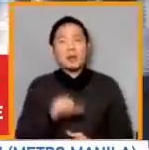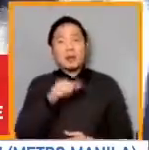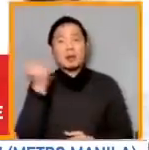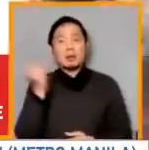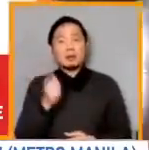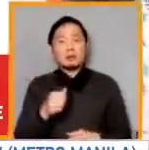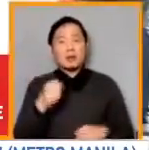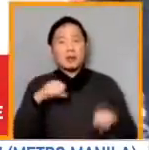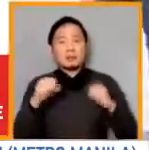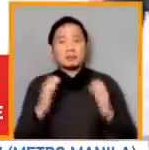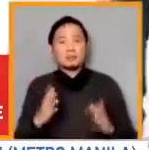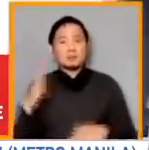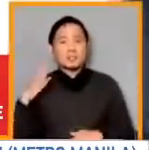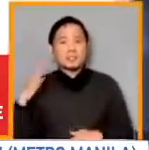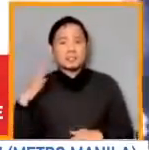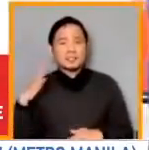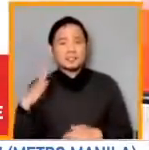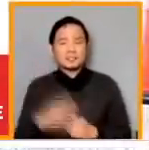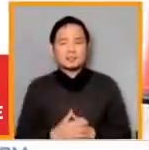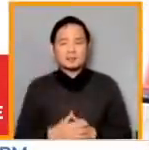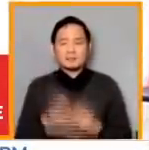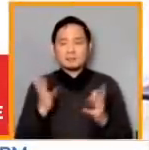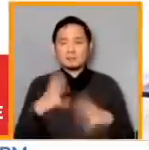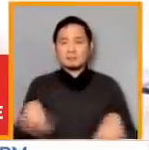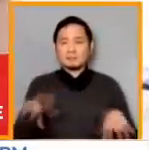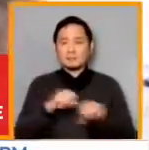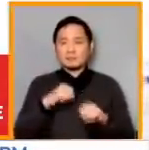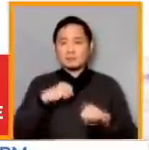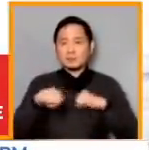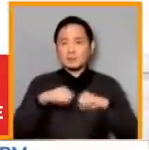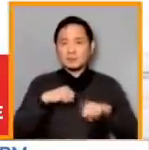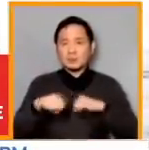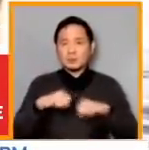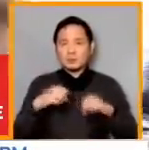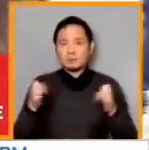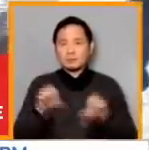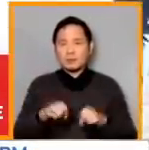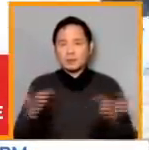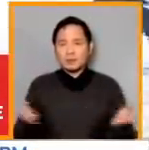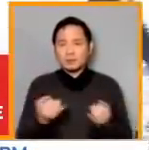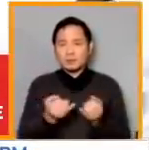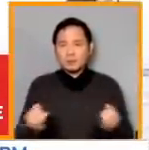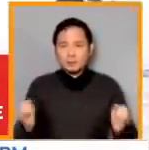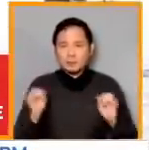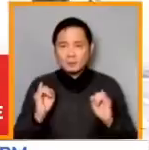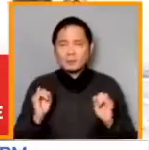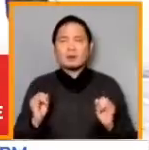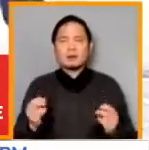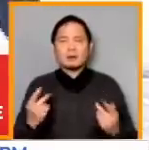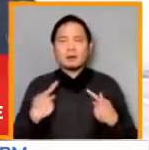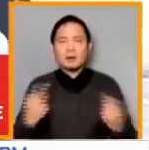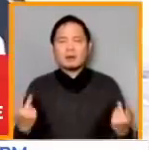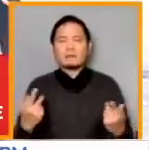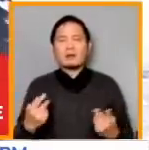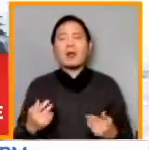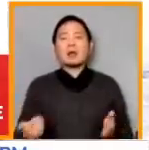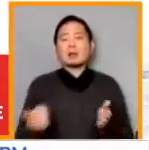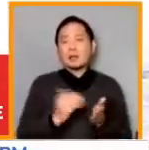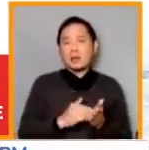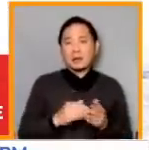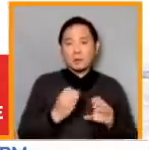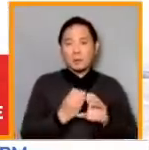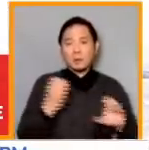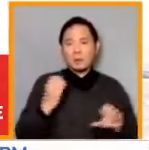kalahok nito. Pagkatapos nitong sports event dito sa Intramuros, magkakaroon naman ng symbolic na pagpapasa ng baton sa Cambodia